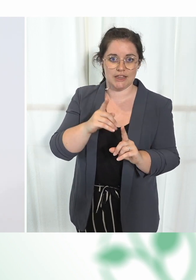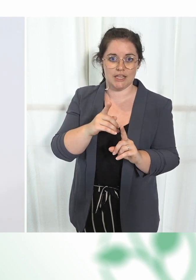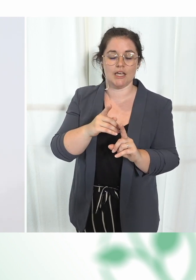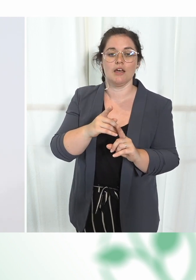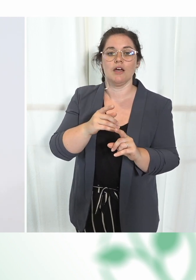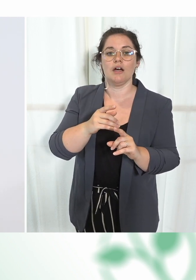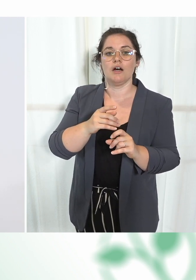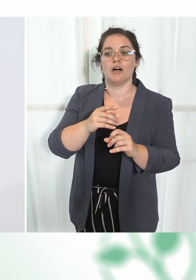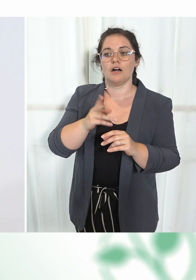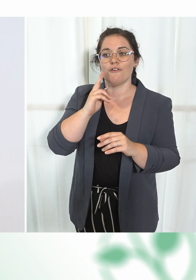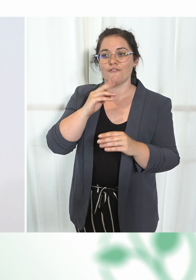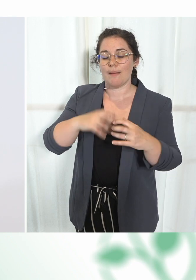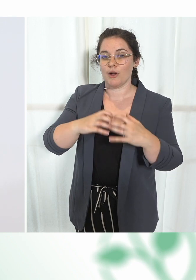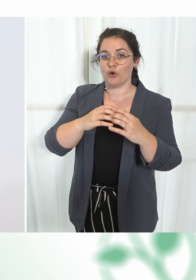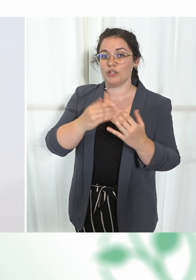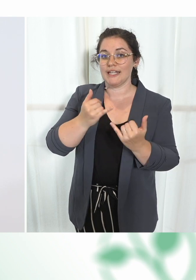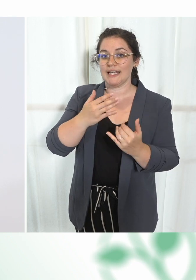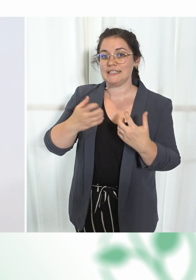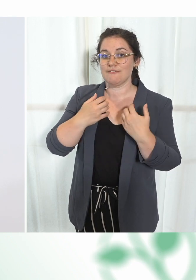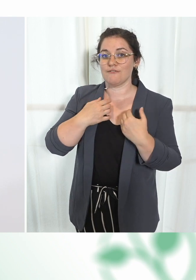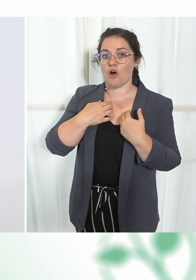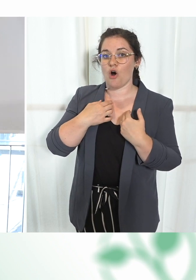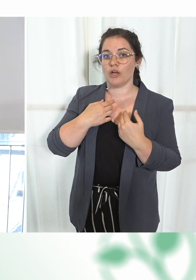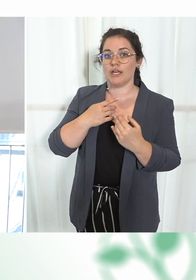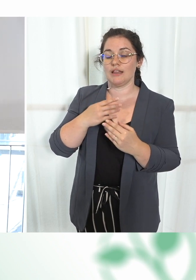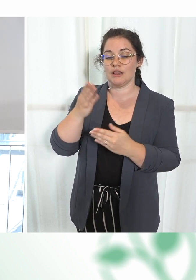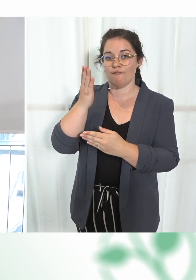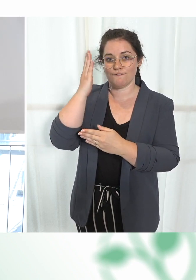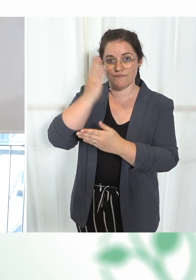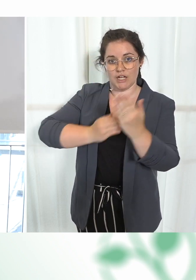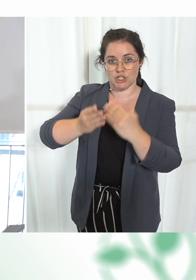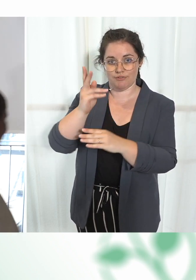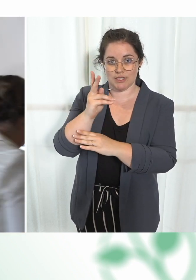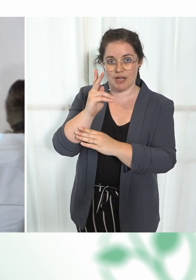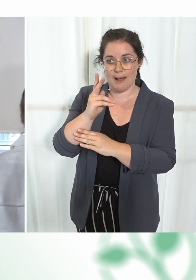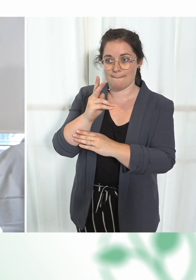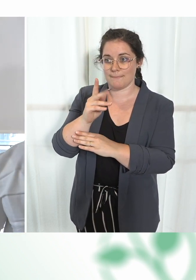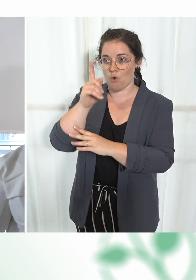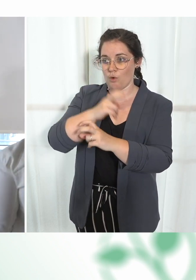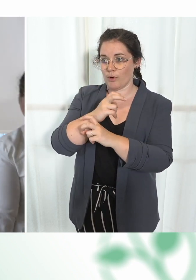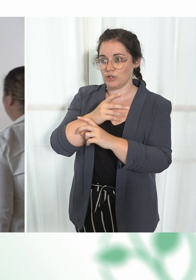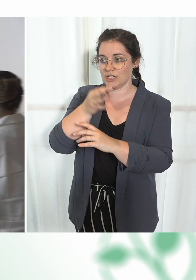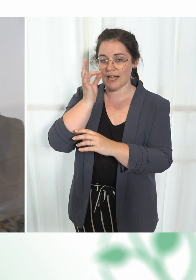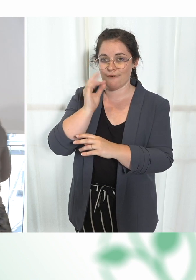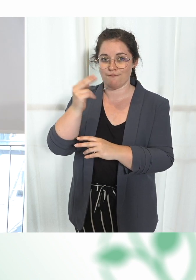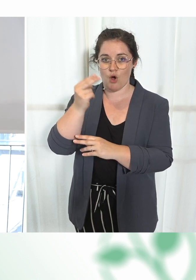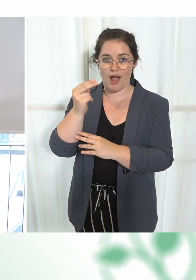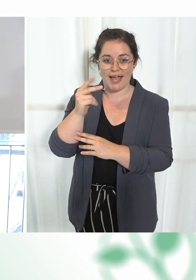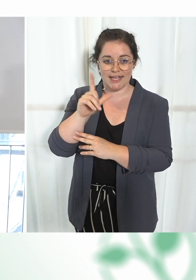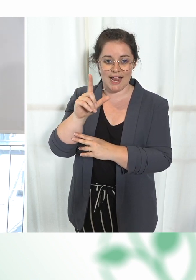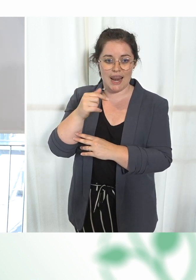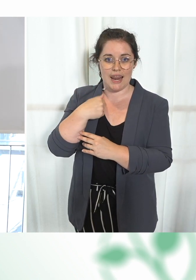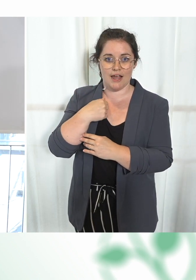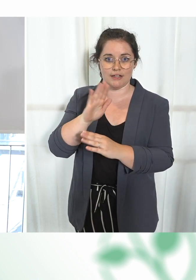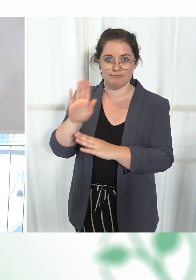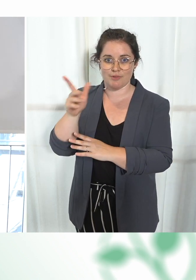uns jetzt auf Heike Lang von der Wirtschaftskammer Oberösterreich und freuen uns auch auf Ihre Worte und Ideen zum Thema der Anstellung